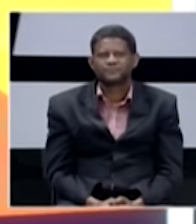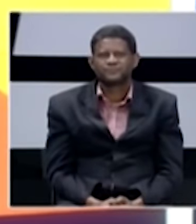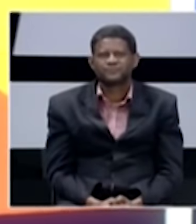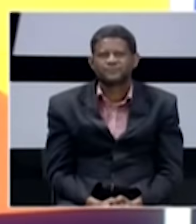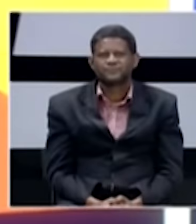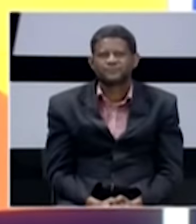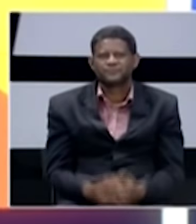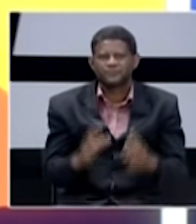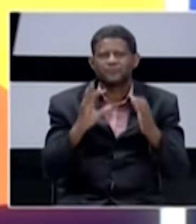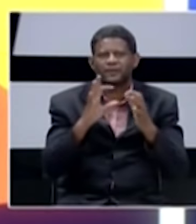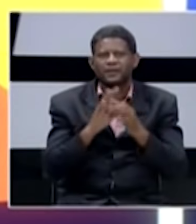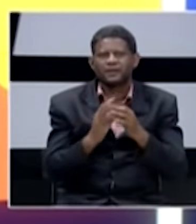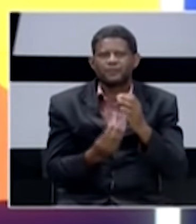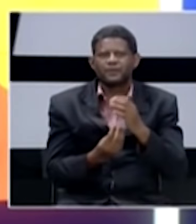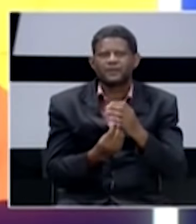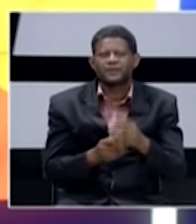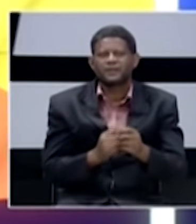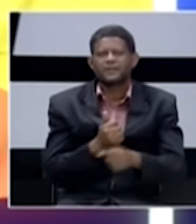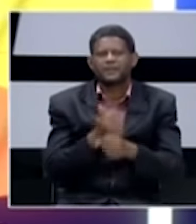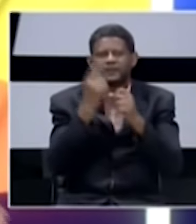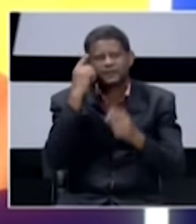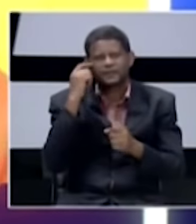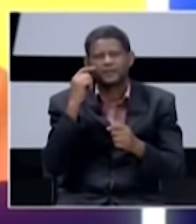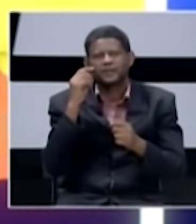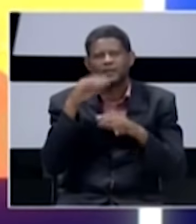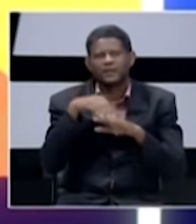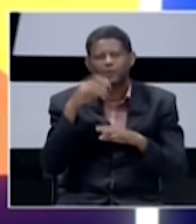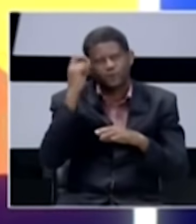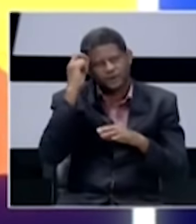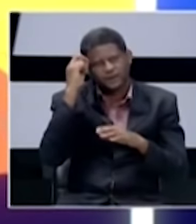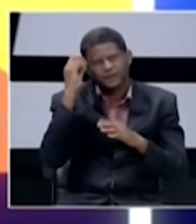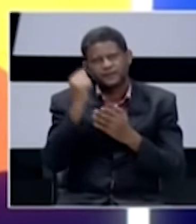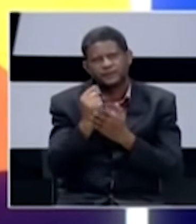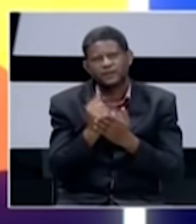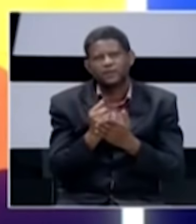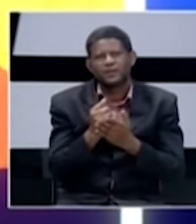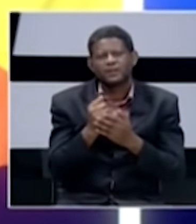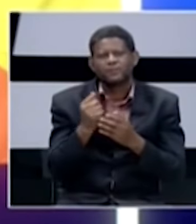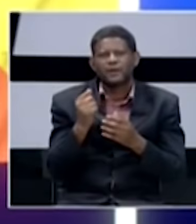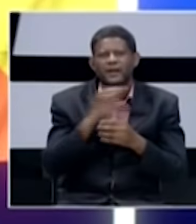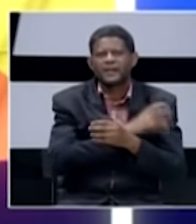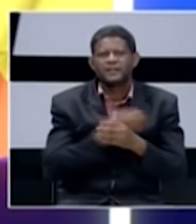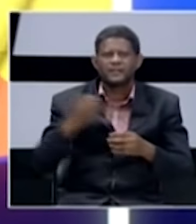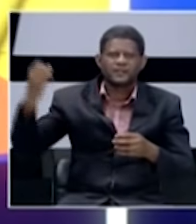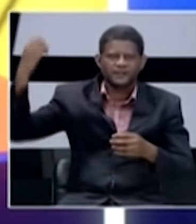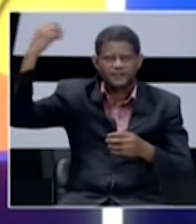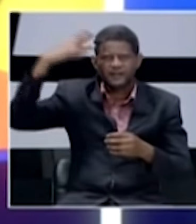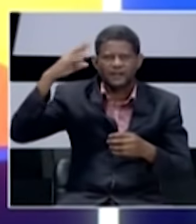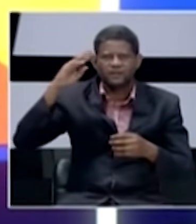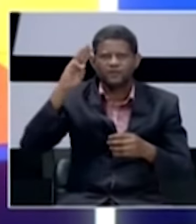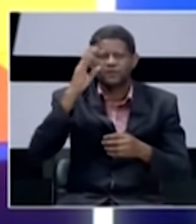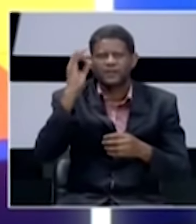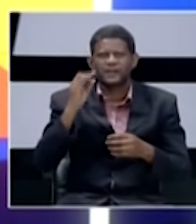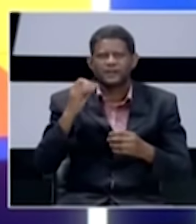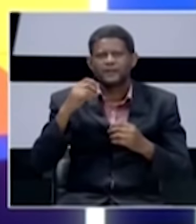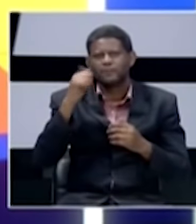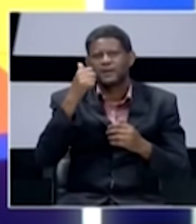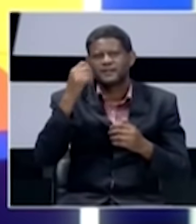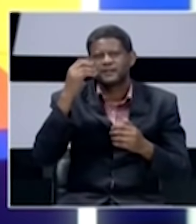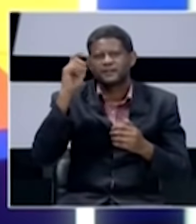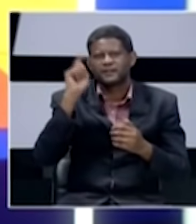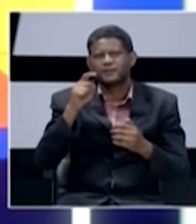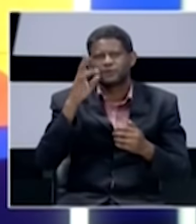ማህበራዊ ረዲየት ትግራይ አብ ወረዳ ህንጣሎም በኃይል ጸሐይ ሶላር ዝሰርሕ ብልዕሊ 10.7 ሚሊዮን ብር ወጻይ